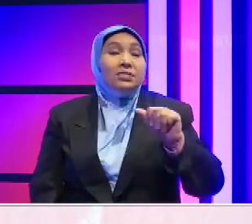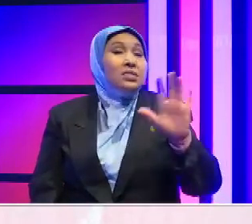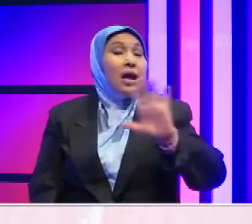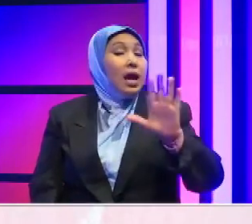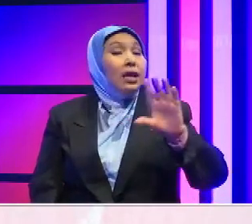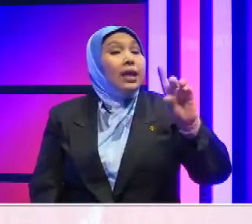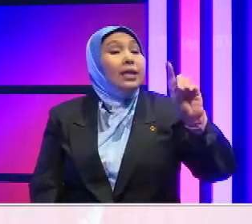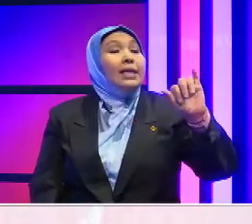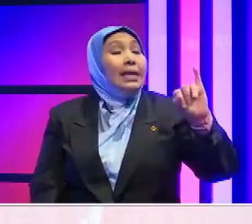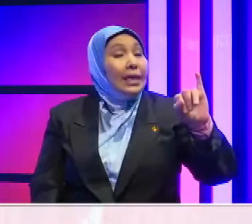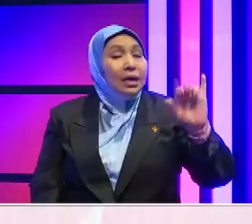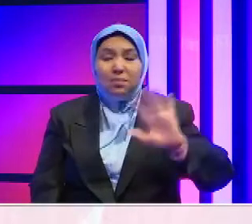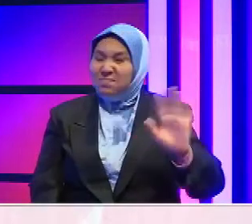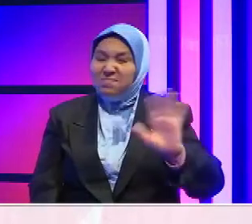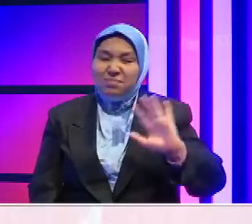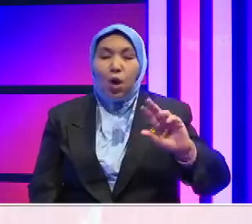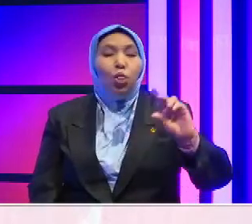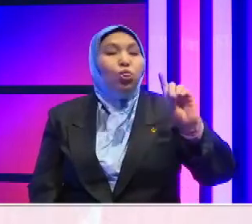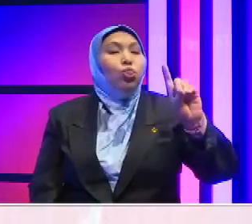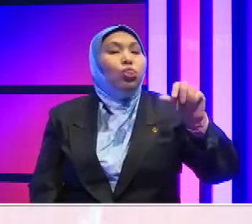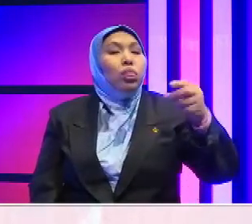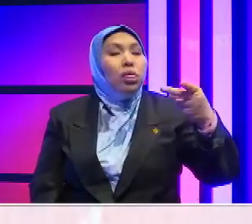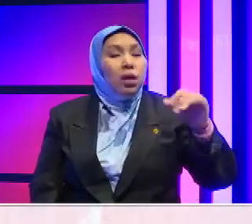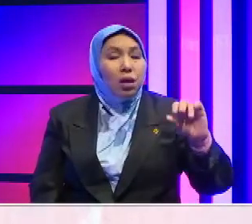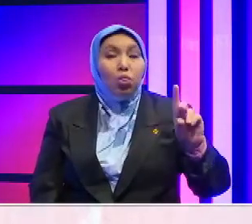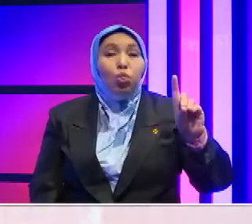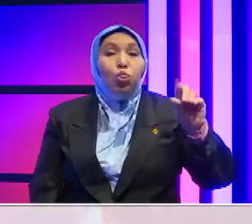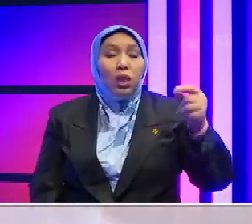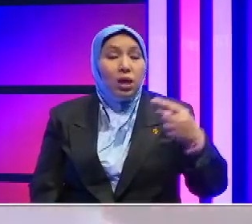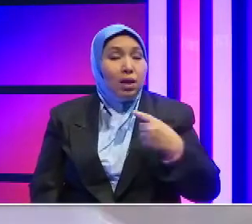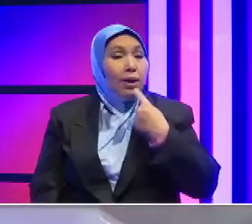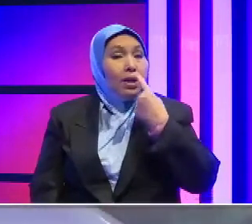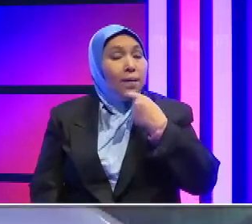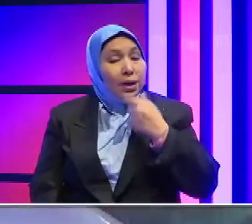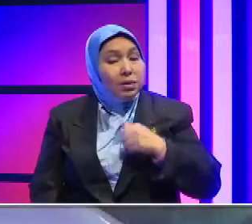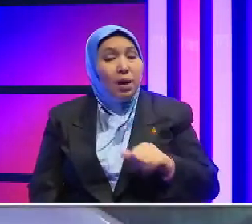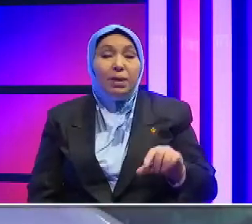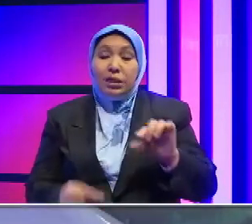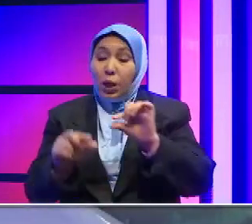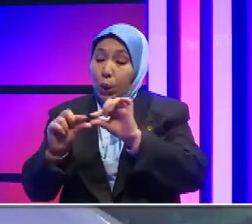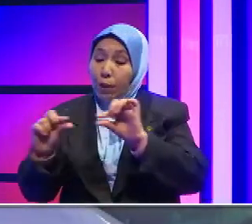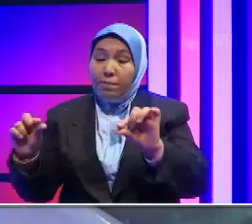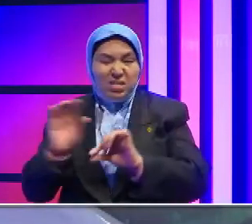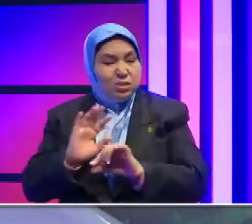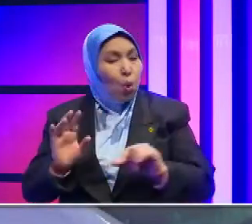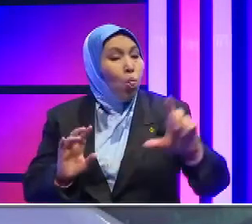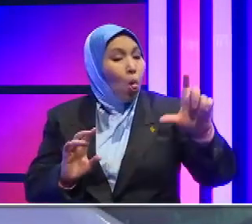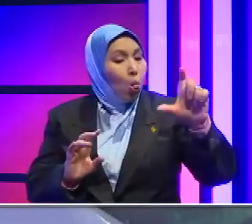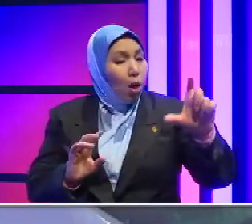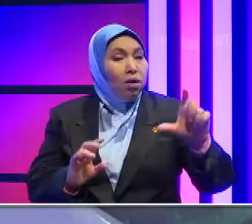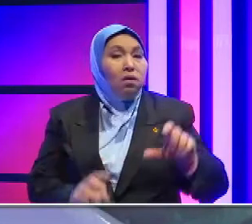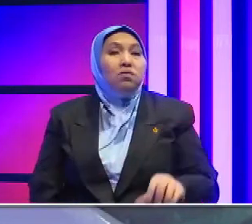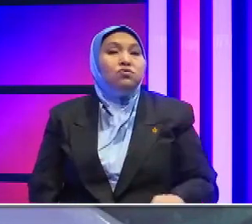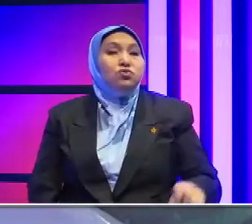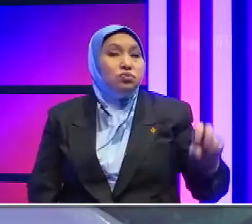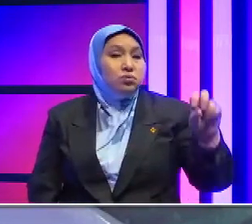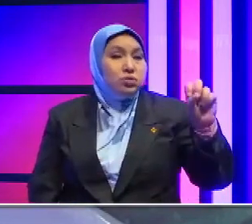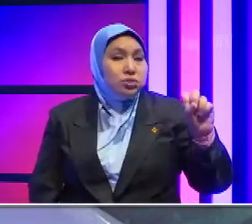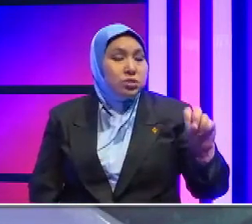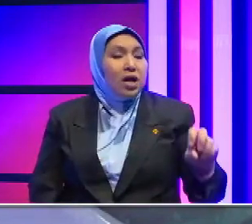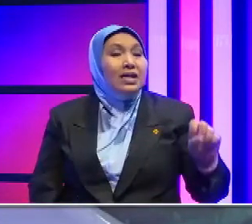eurodito Magic hp-hp begitu huruf Dal pula apabila kita menipis kalbot make sosok